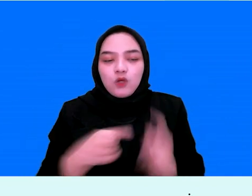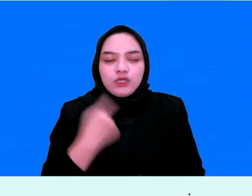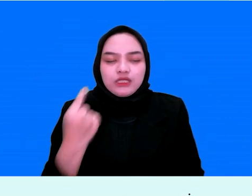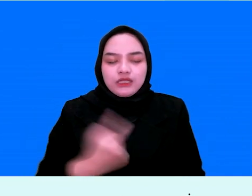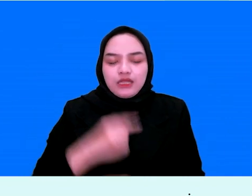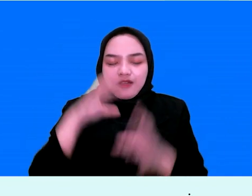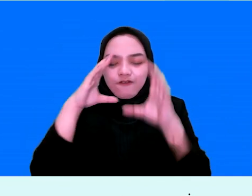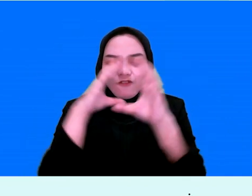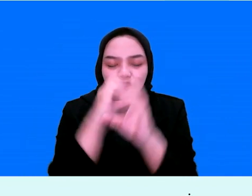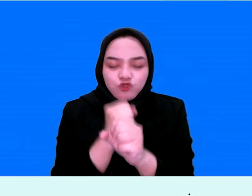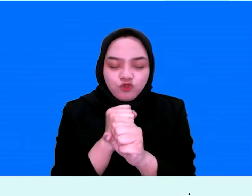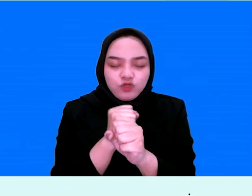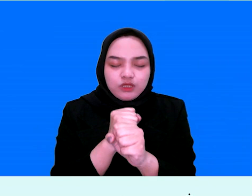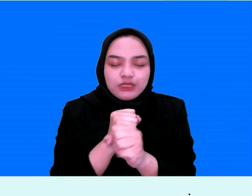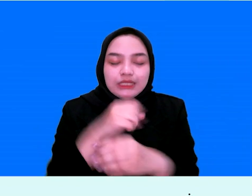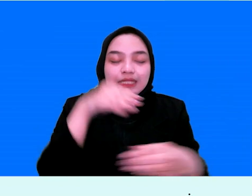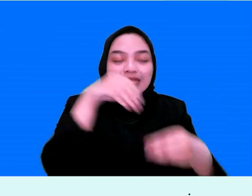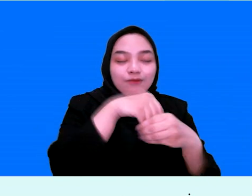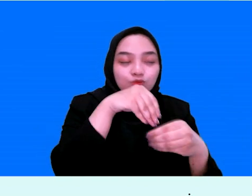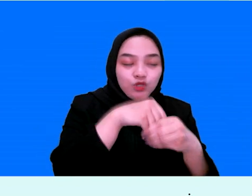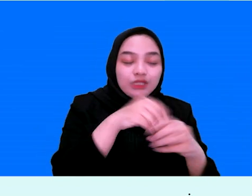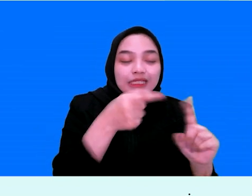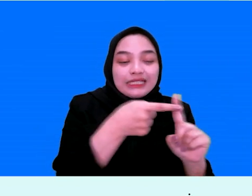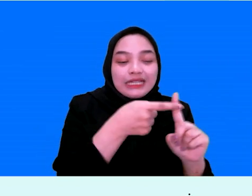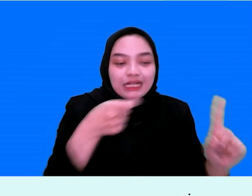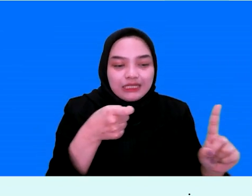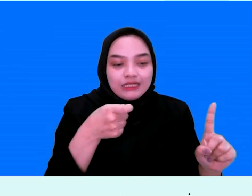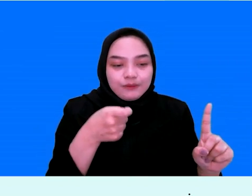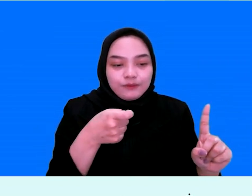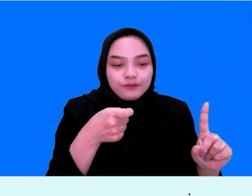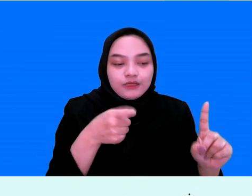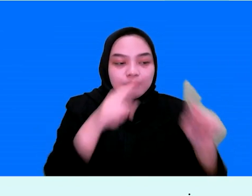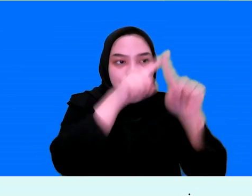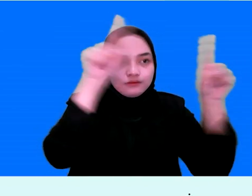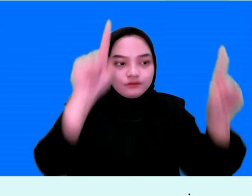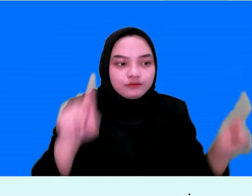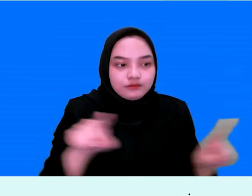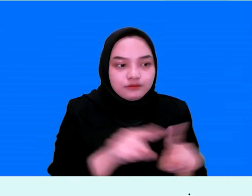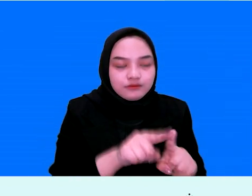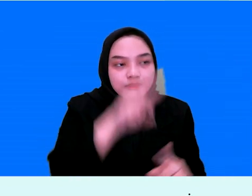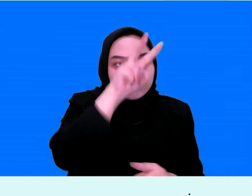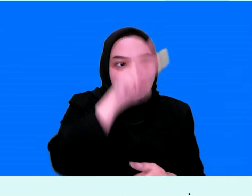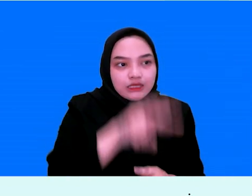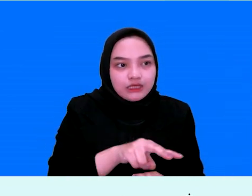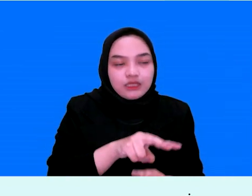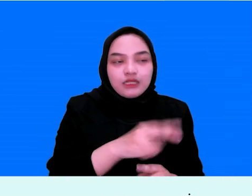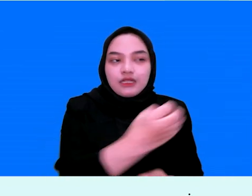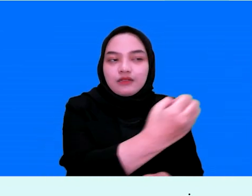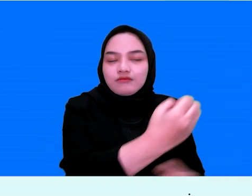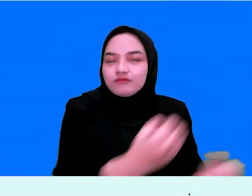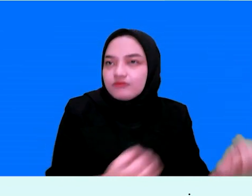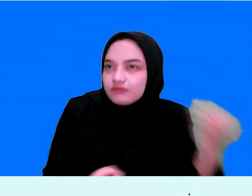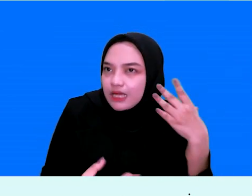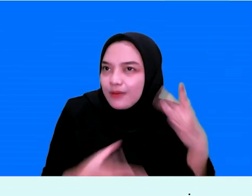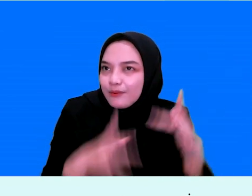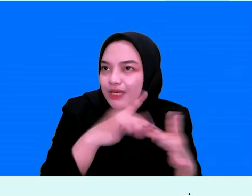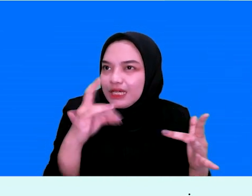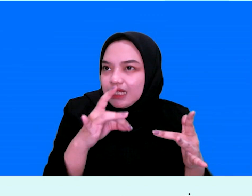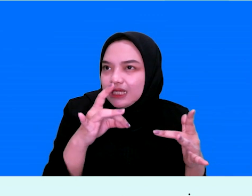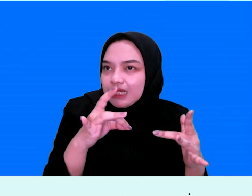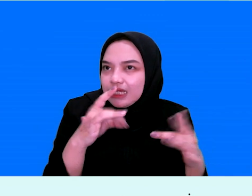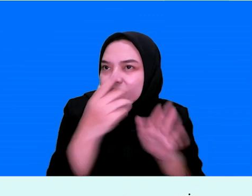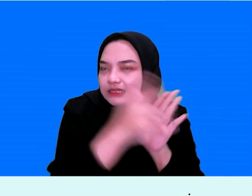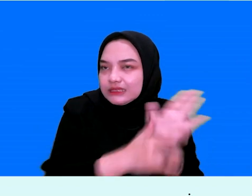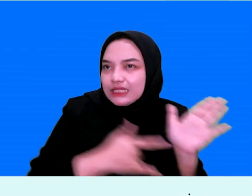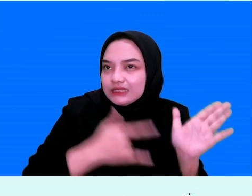ke dari input field dari screen reader hanya akan membacakan pilih stasiun, namun